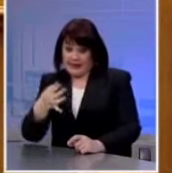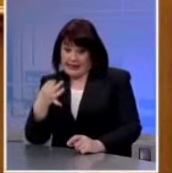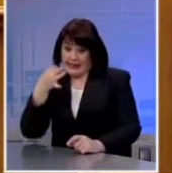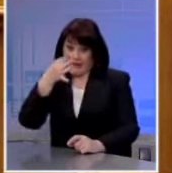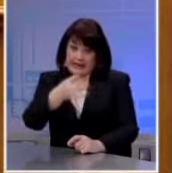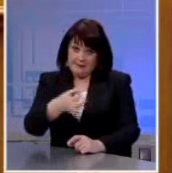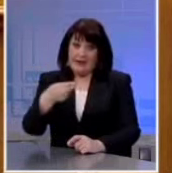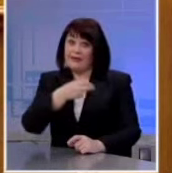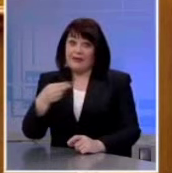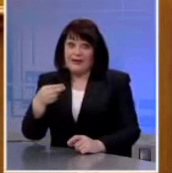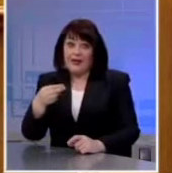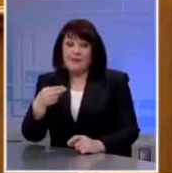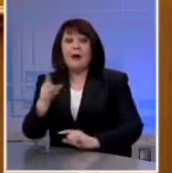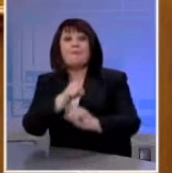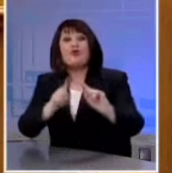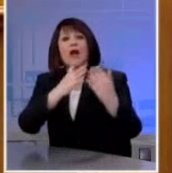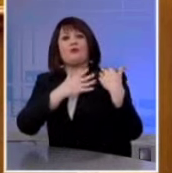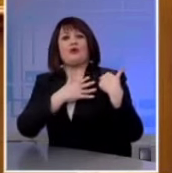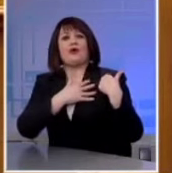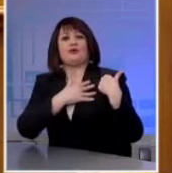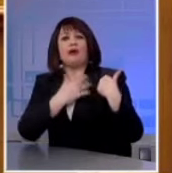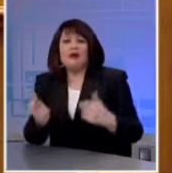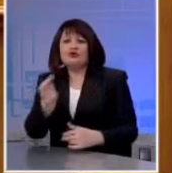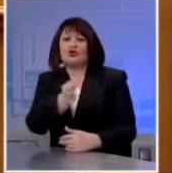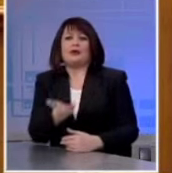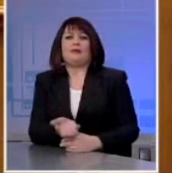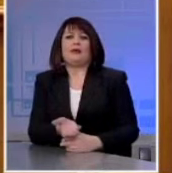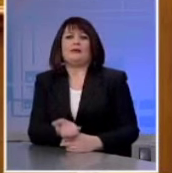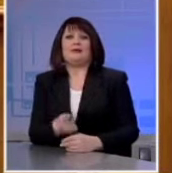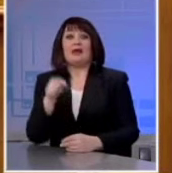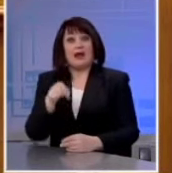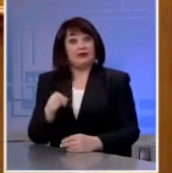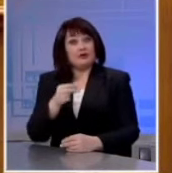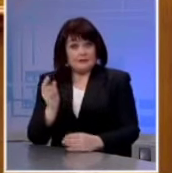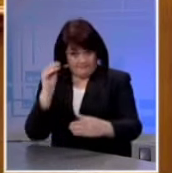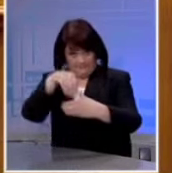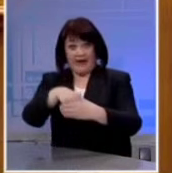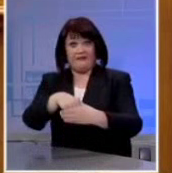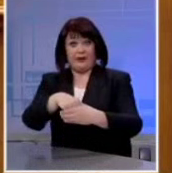νομικό αυτό ζήτημα περί αρμοδιότητας. Αυτό συνιστά παρέμβαση?